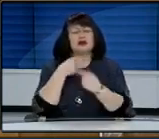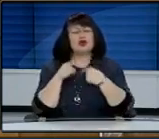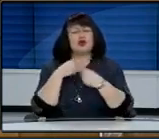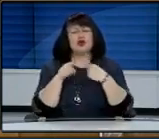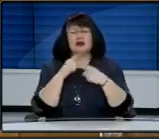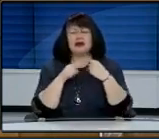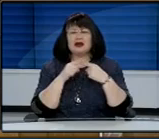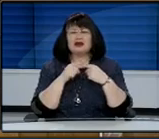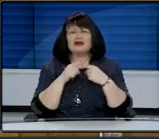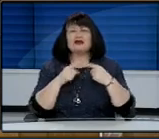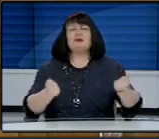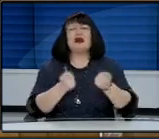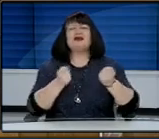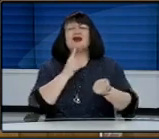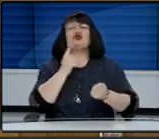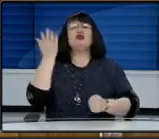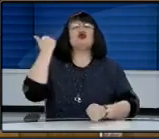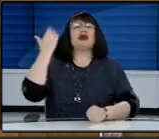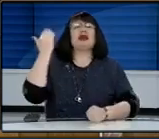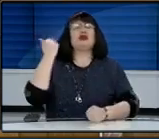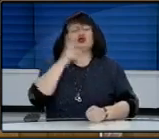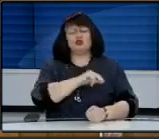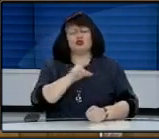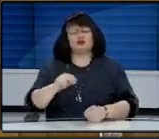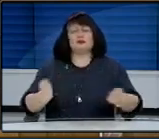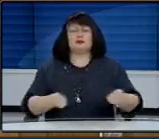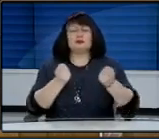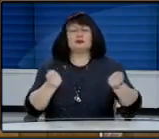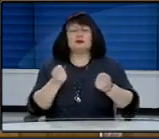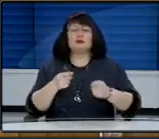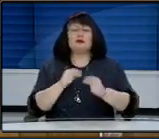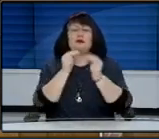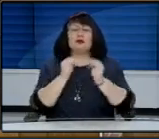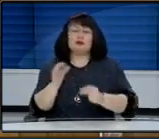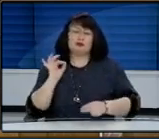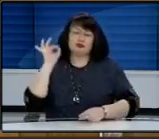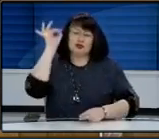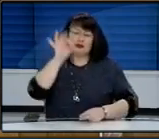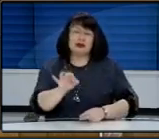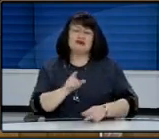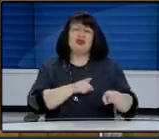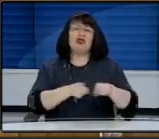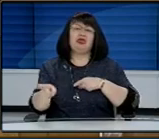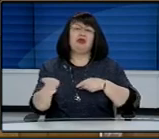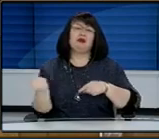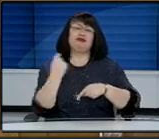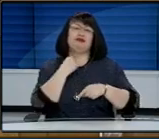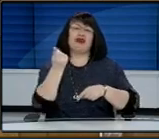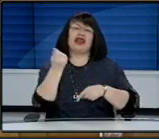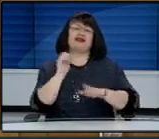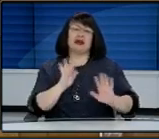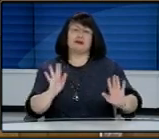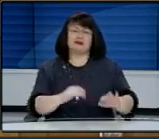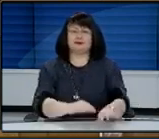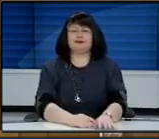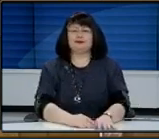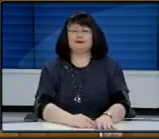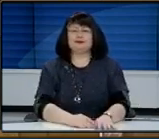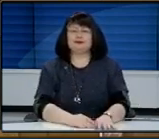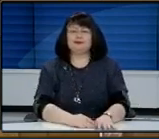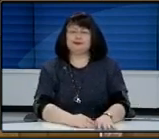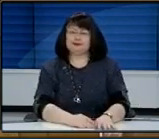να φλερτάρετε με πρακτικές του παρελθόντος που μας οδήγησαν στη δημοσιονομική εκτροπή. Την ώρα